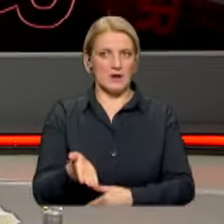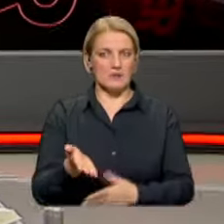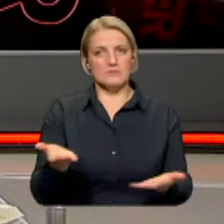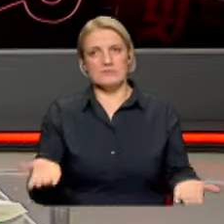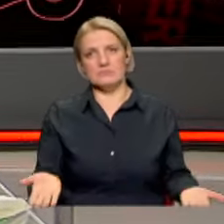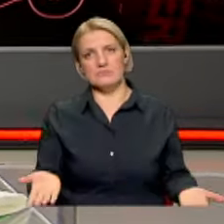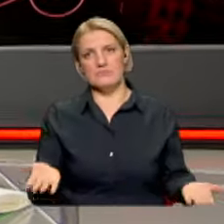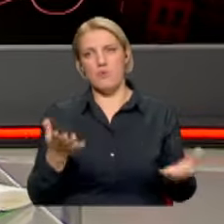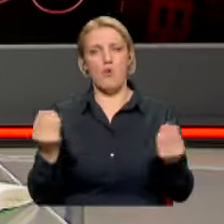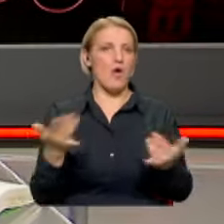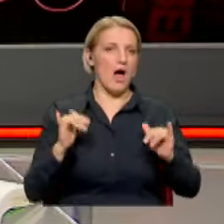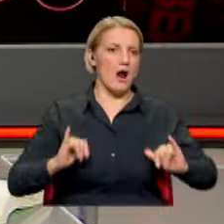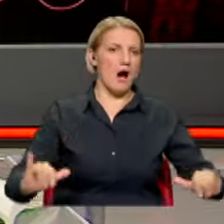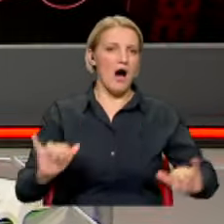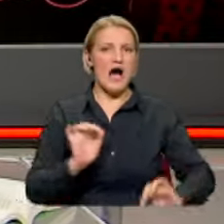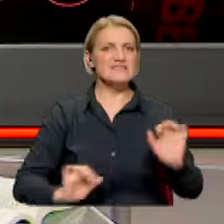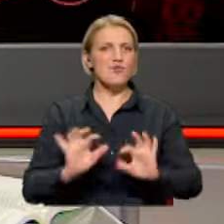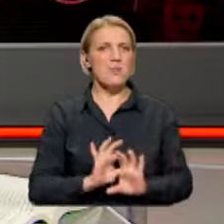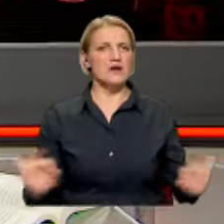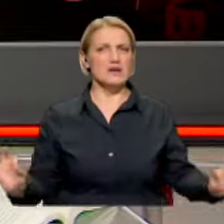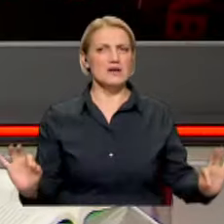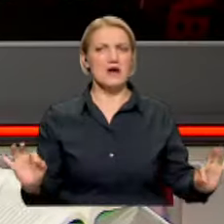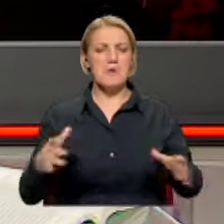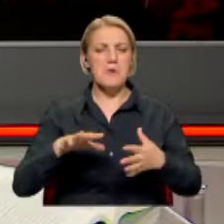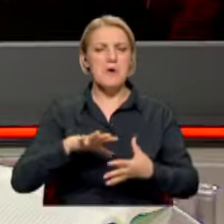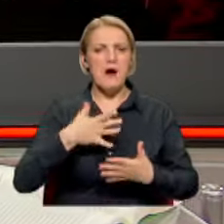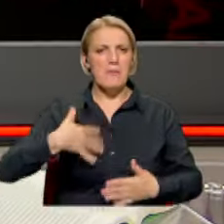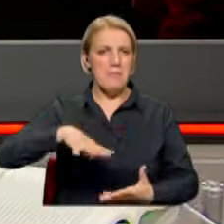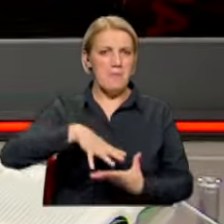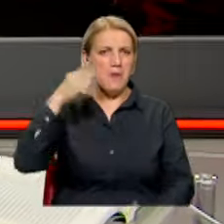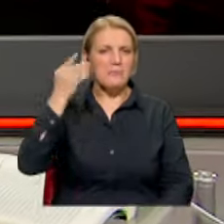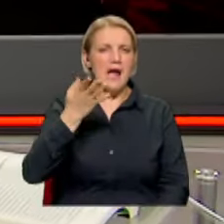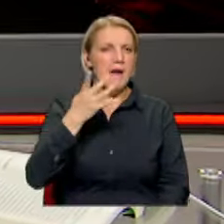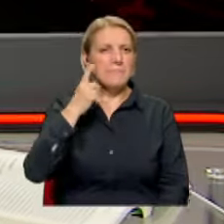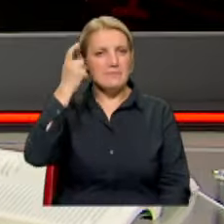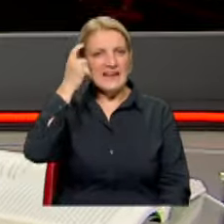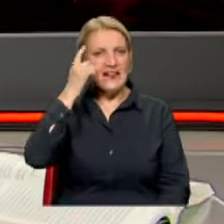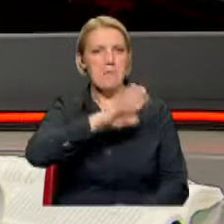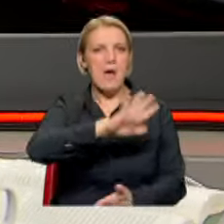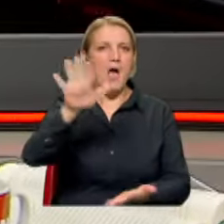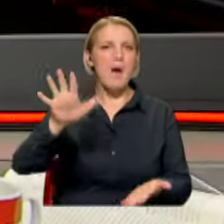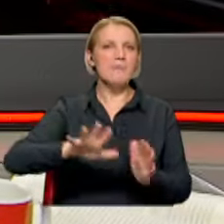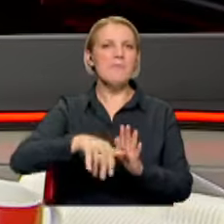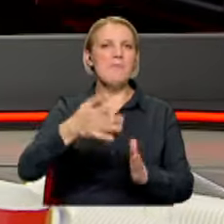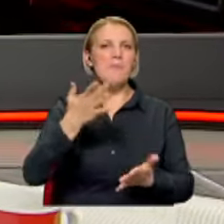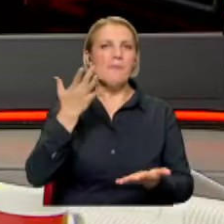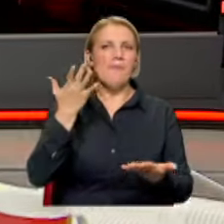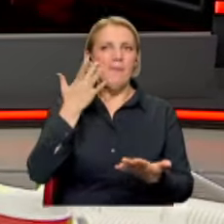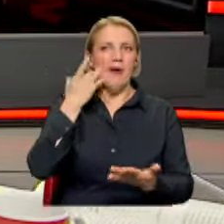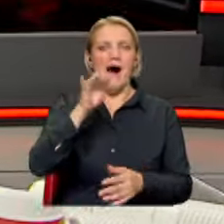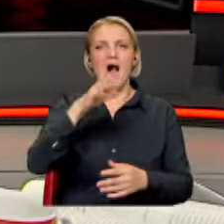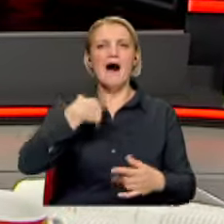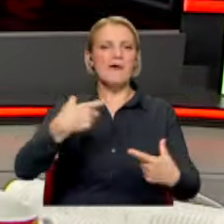Yani o kadar rahat ve savunmasız ki çünkü bütün verilerimiz zaten Sere serpe ortalıktan mış Hani